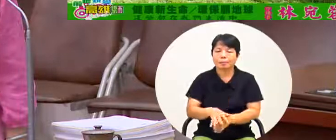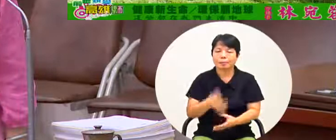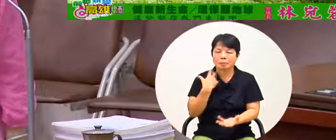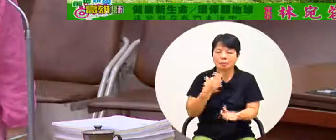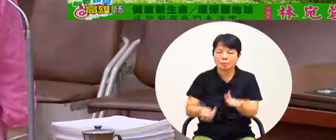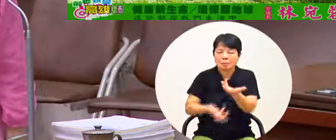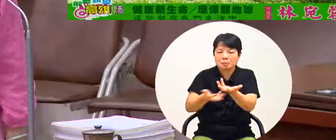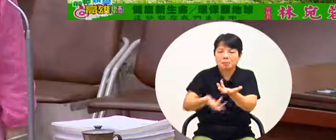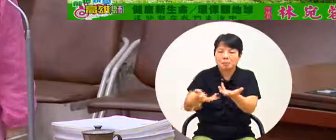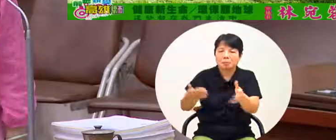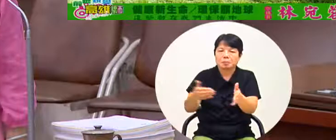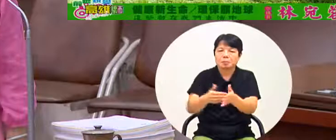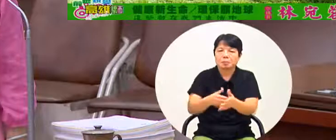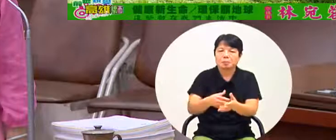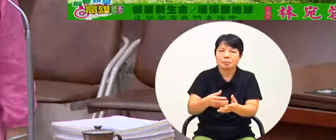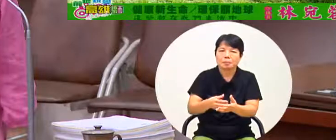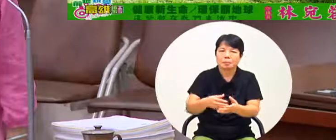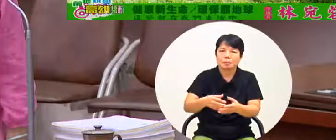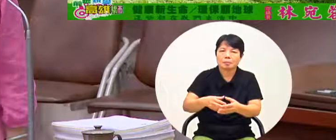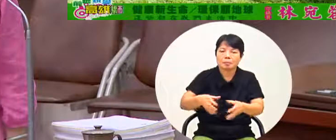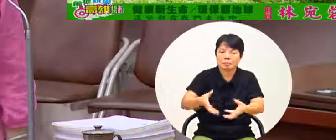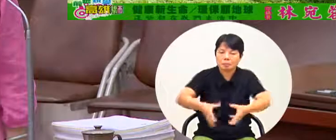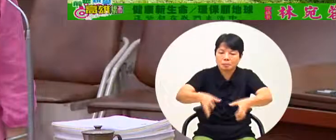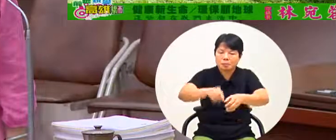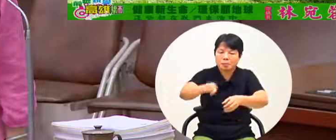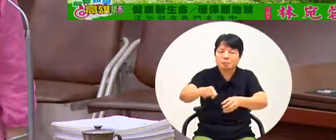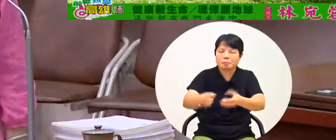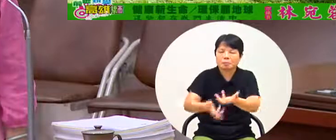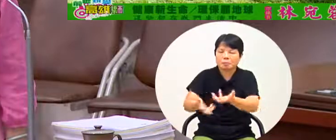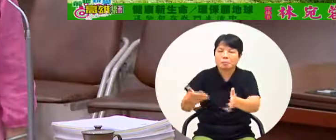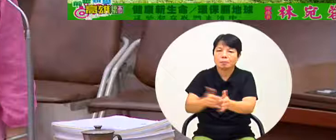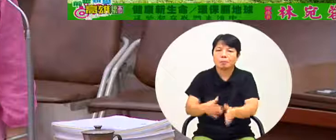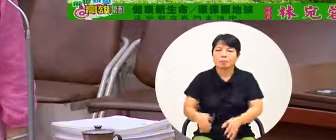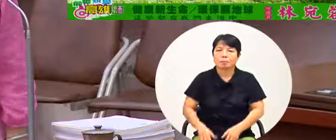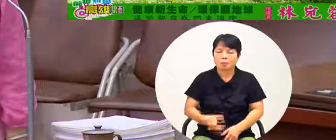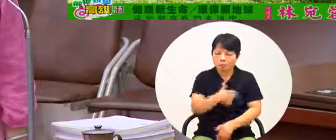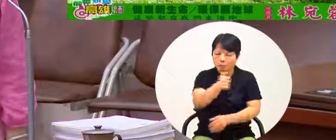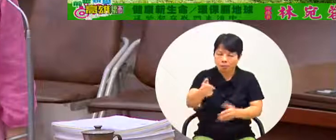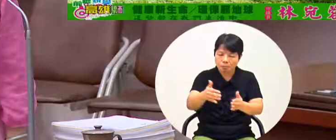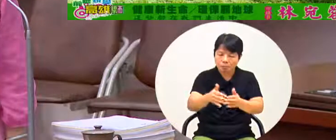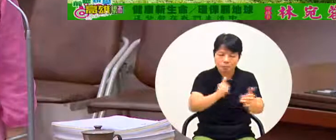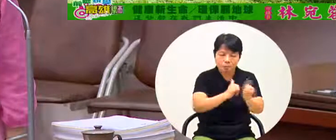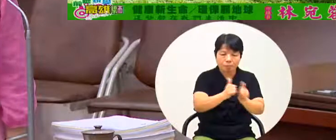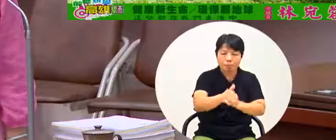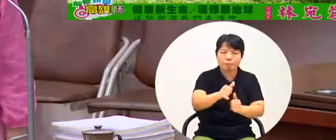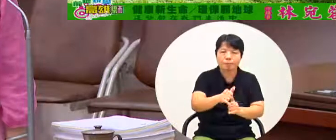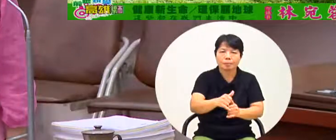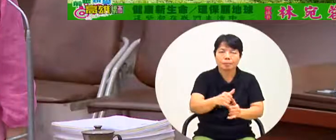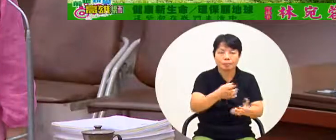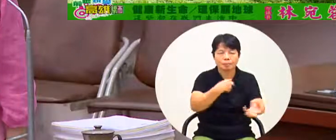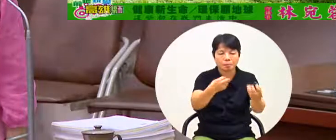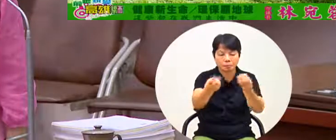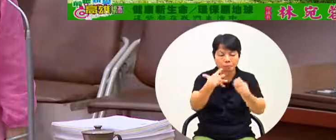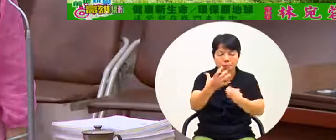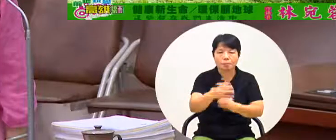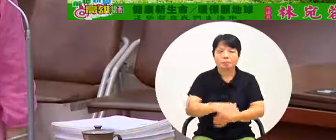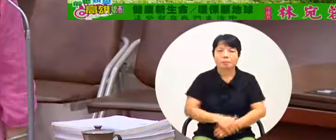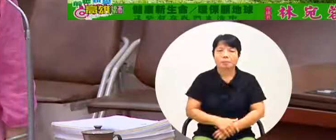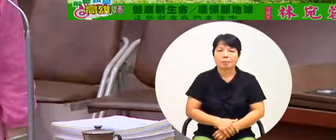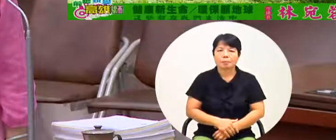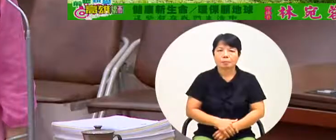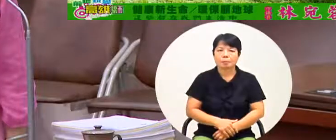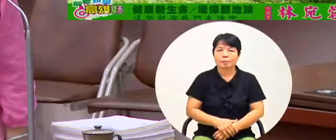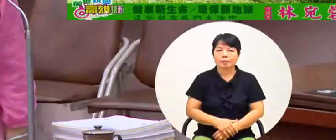天是要感谢的哈，就是说在我们市民朋友这样子跟我的反应，还有我们的啊红树